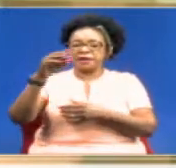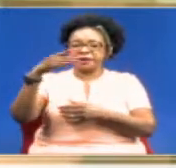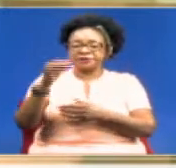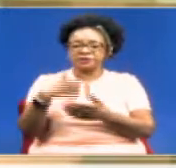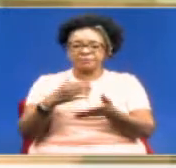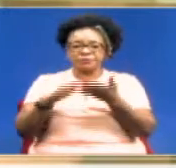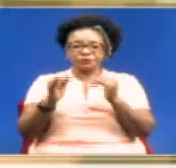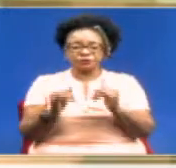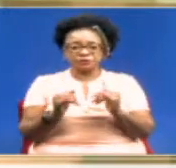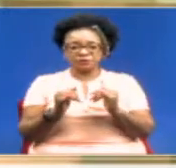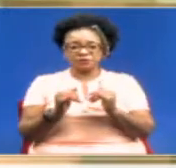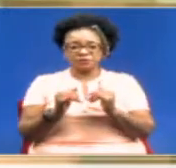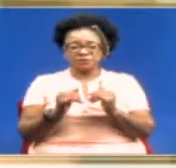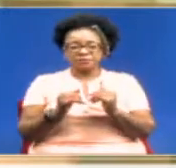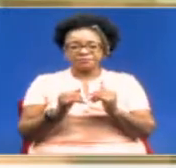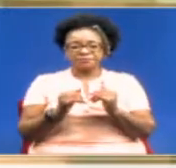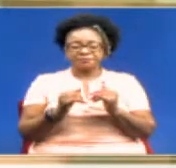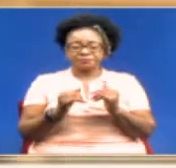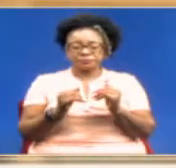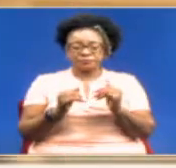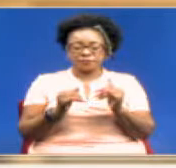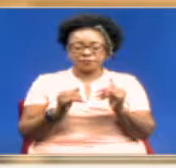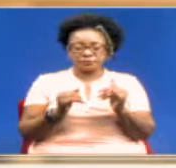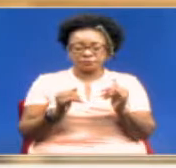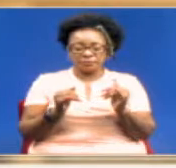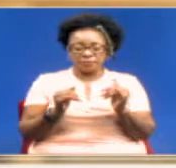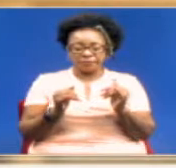na taarifa hiyo.